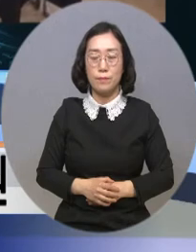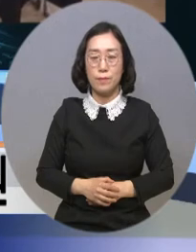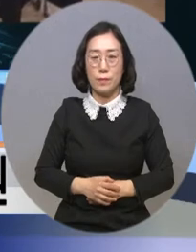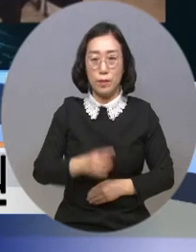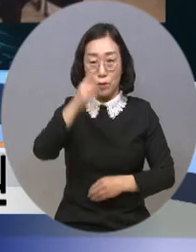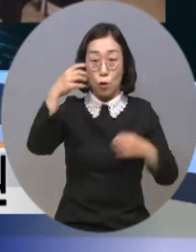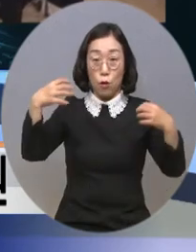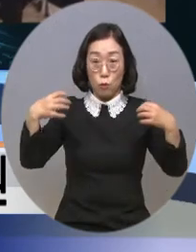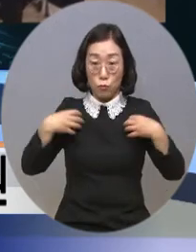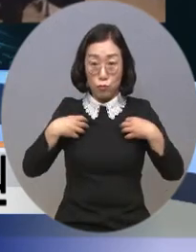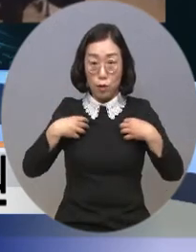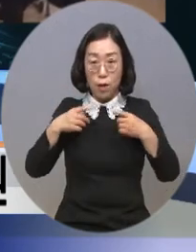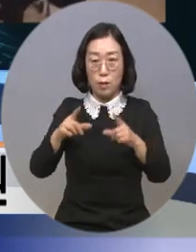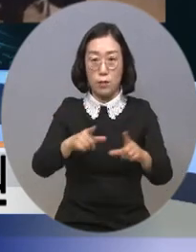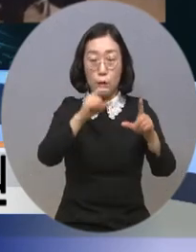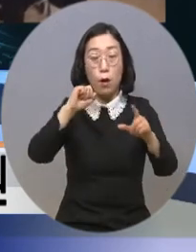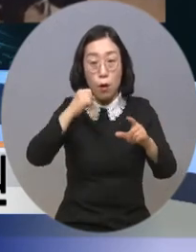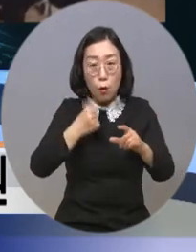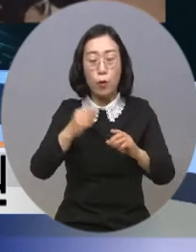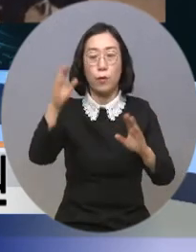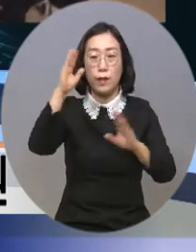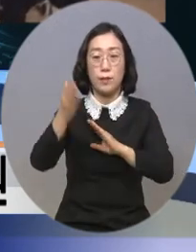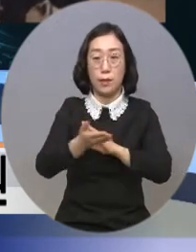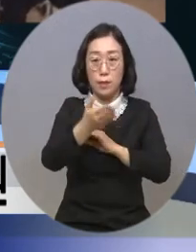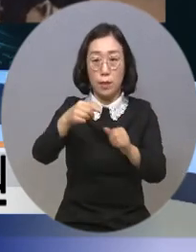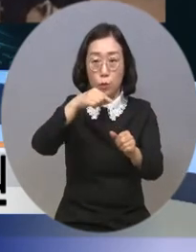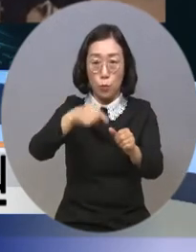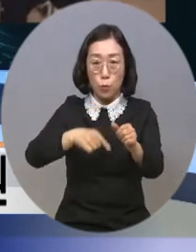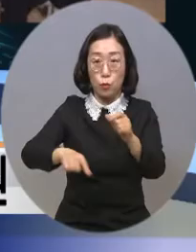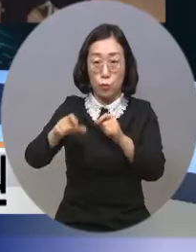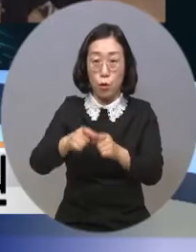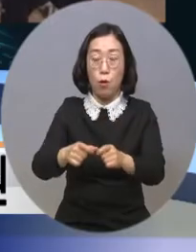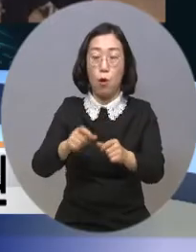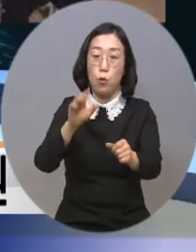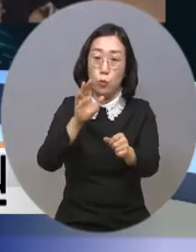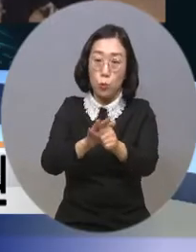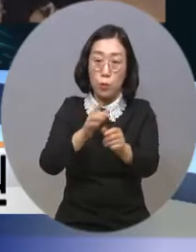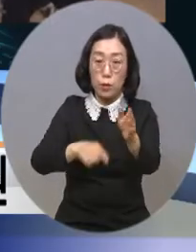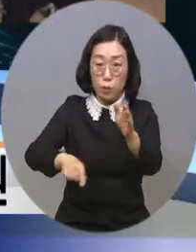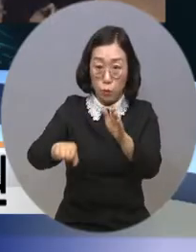정부가 저소득층 학생들의 교육기회 보장을 위한 지원 확대에 나섭니다.